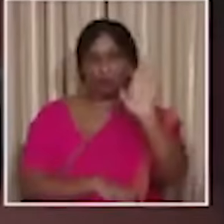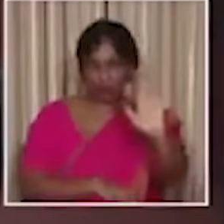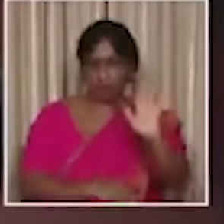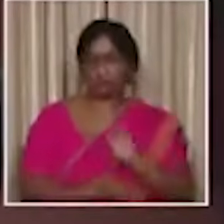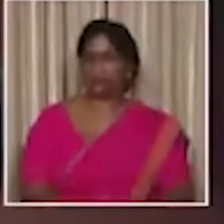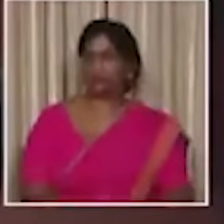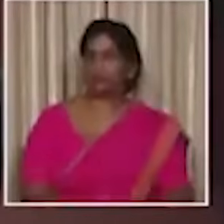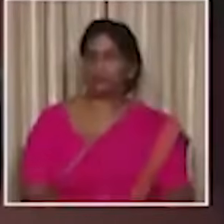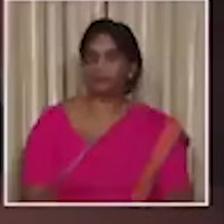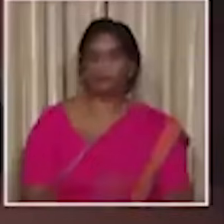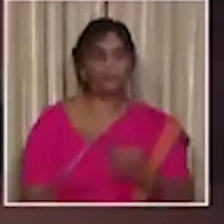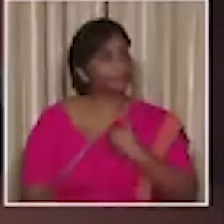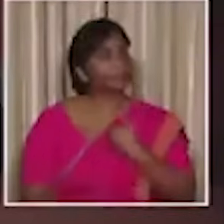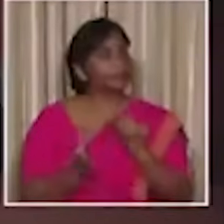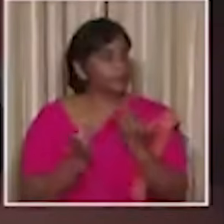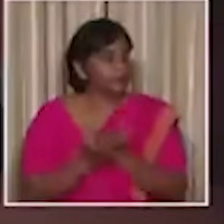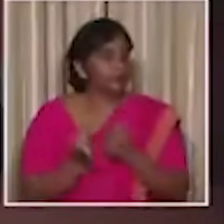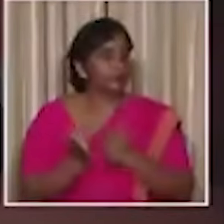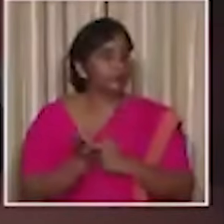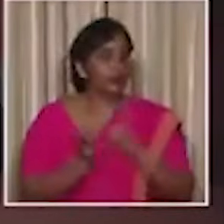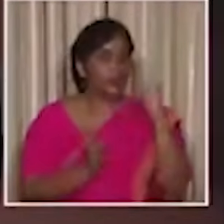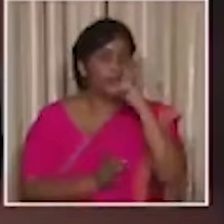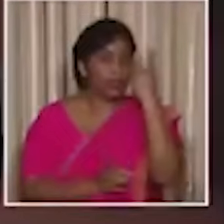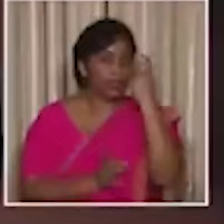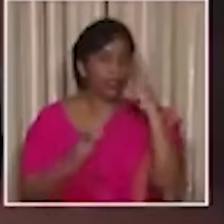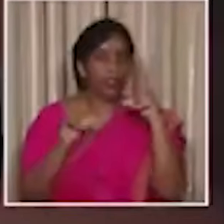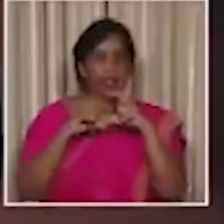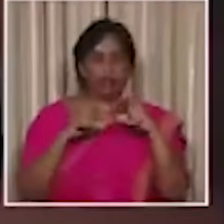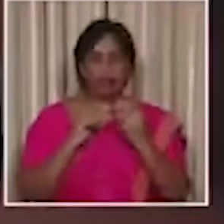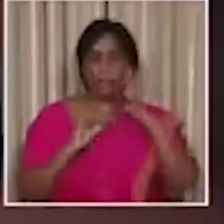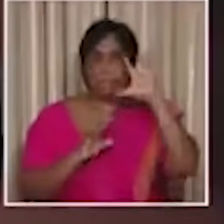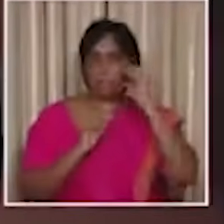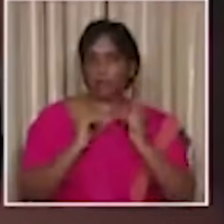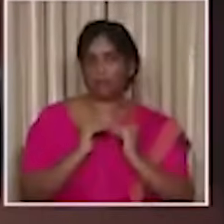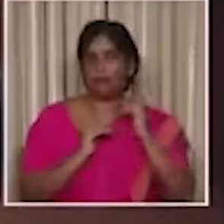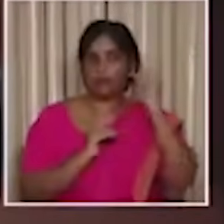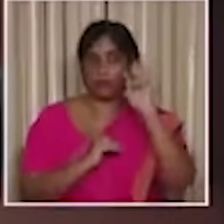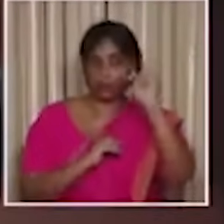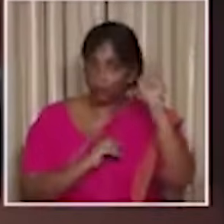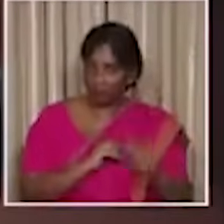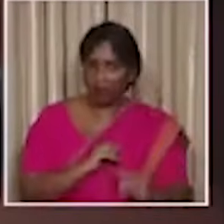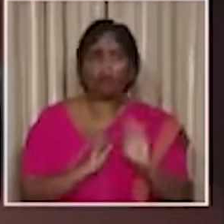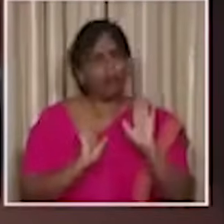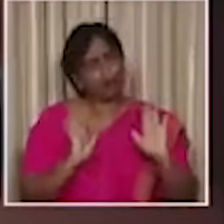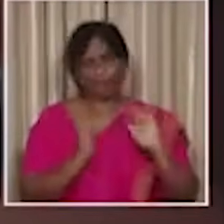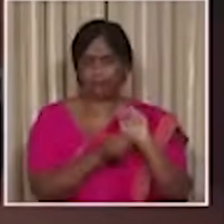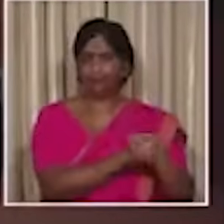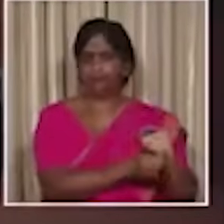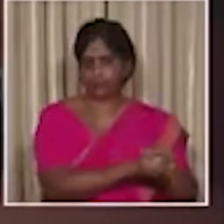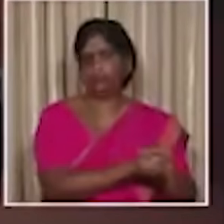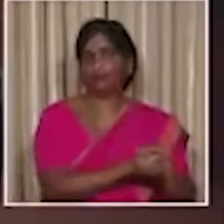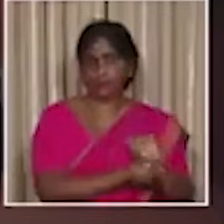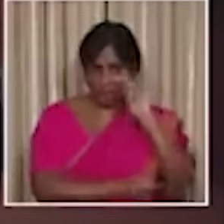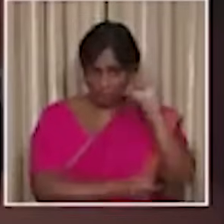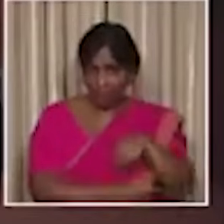right. Itu orang maga waktu ini palu mata itu ni dahak balapat raya, kerja pan dahak kau berdiri kerana, obat itu makin orang tisdak, right? Teka pita awak lakukan penting tim, right? Tisdak tiri